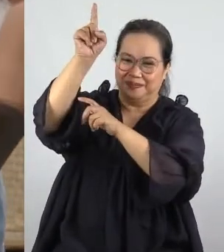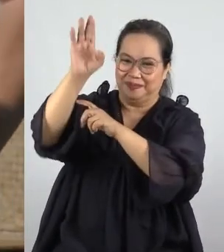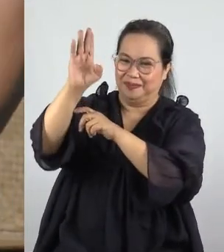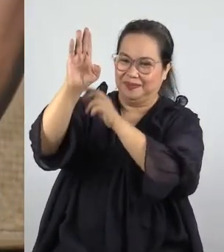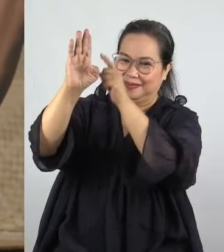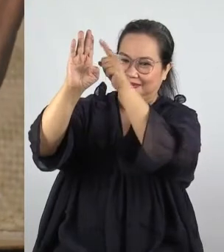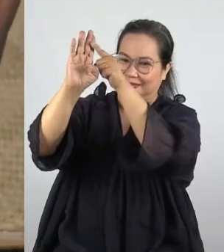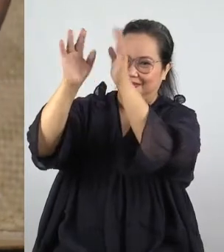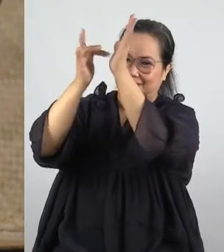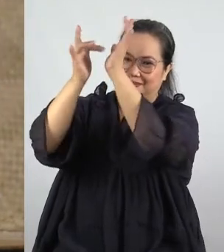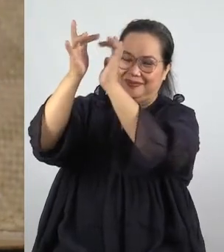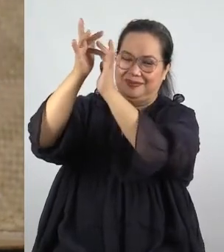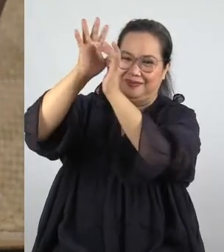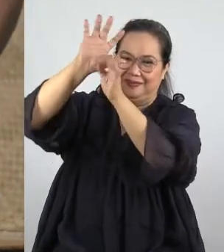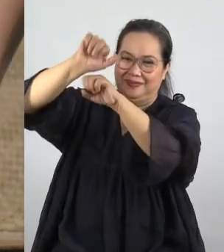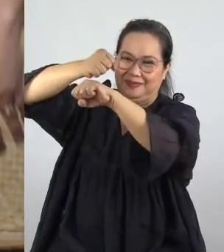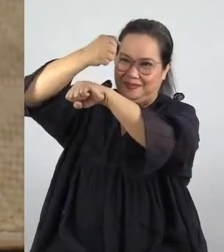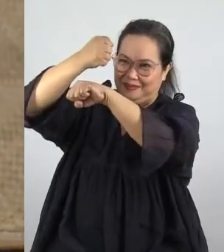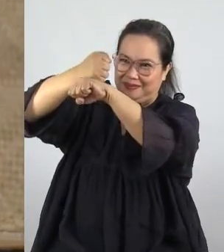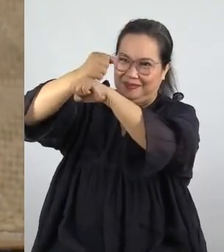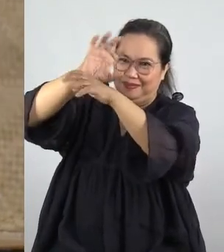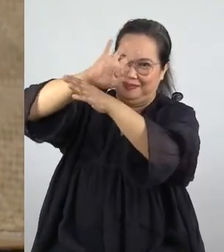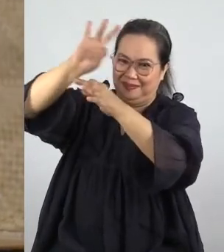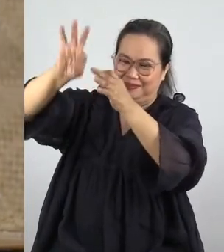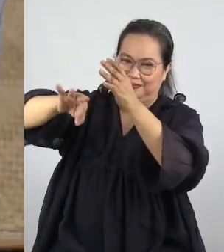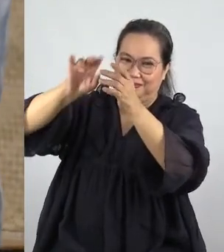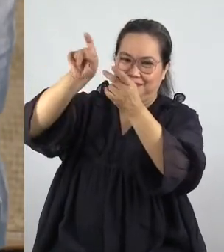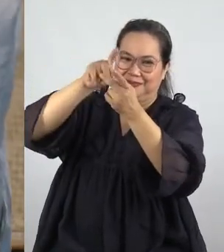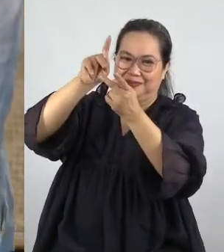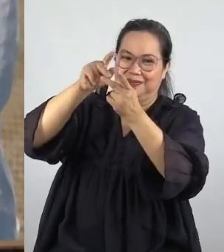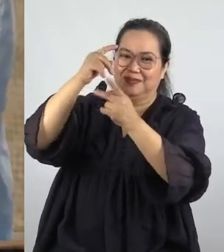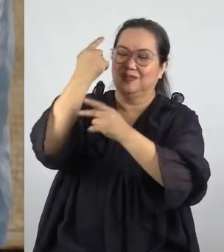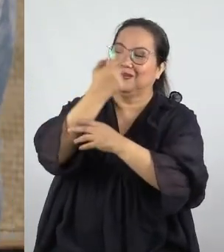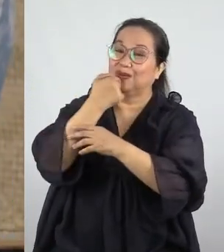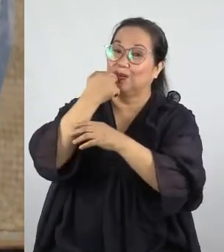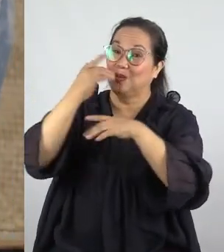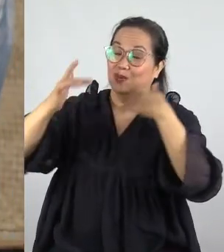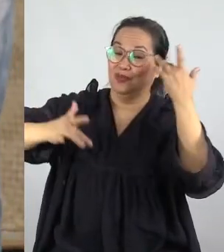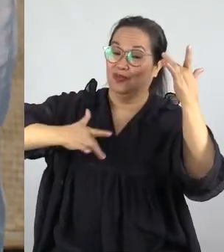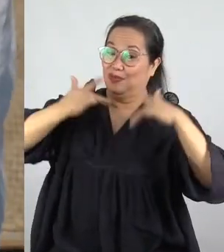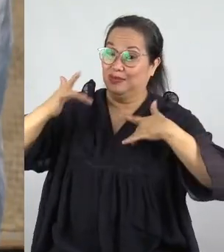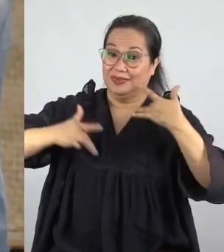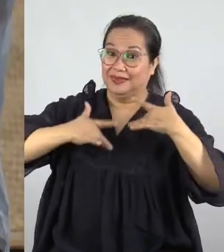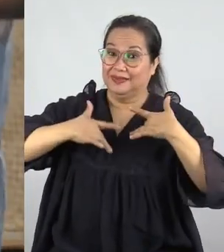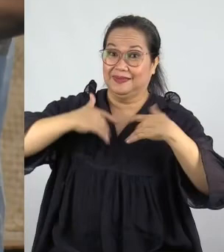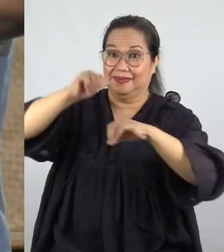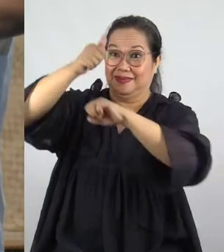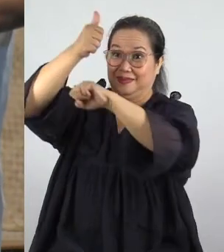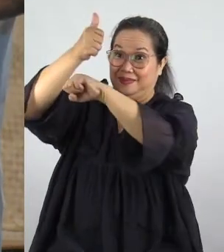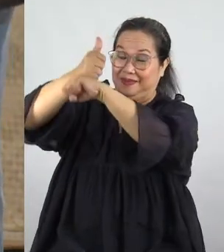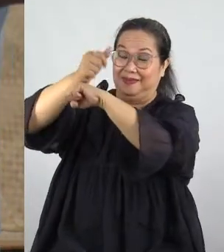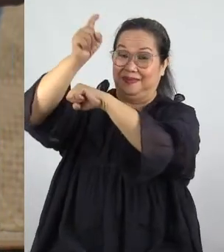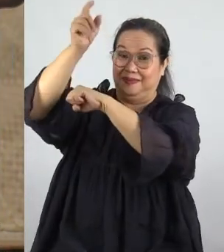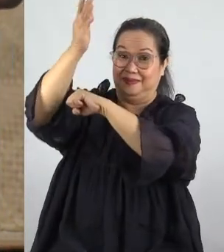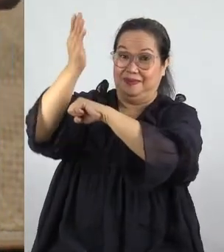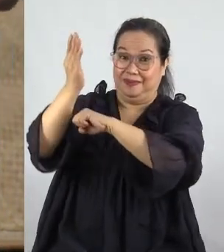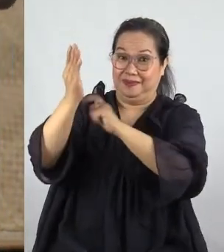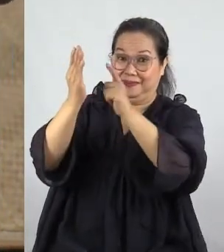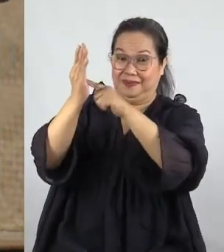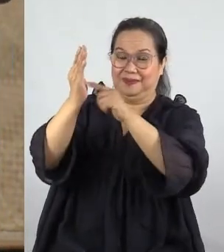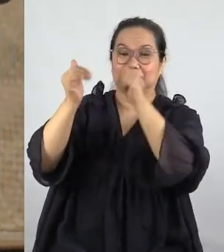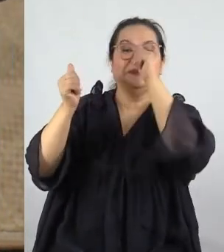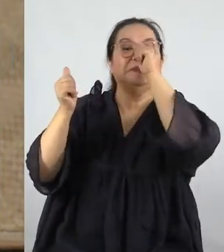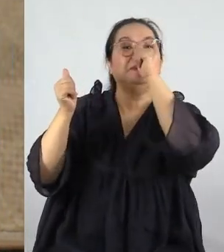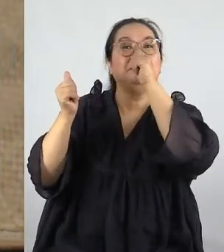the founder and perfecter of our faith, who for the joy that was set before him